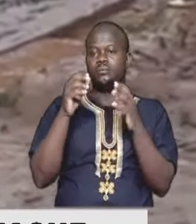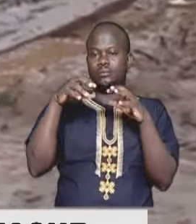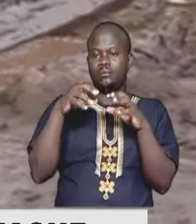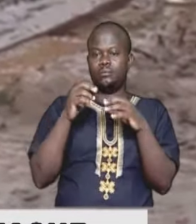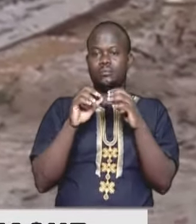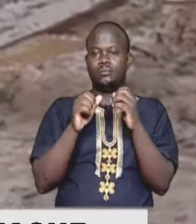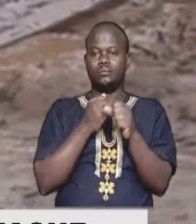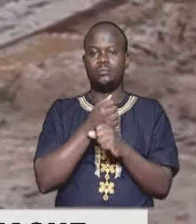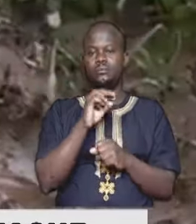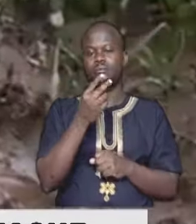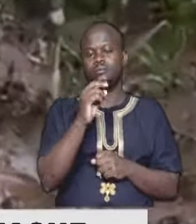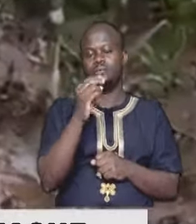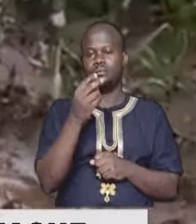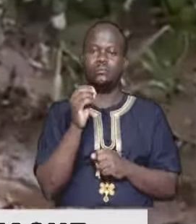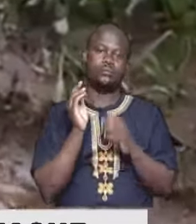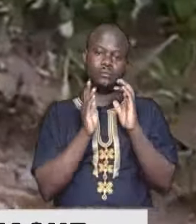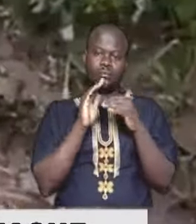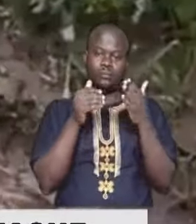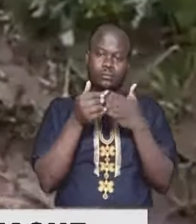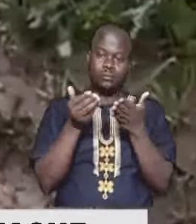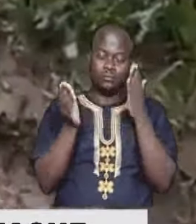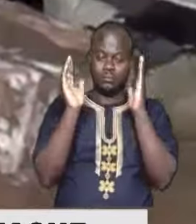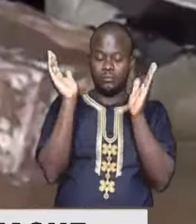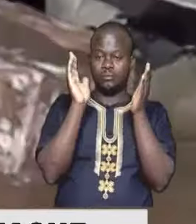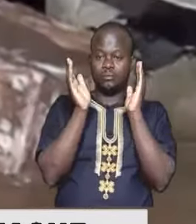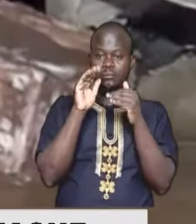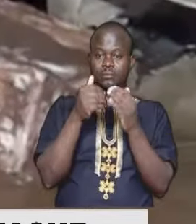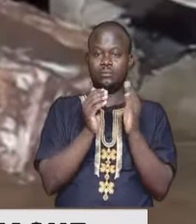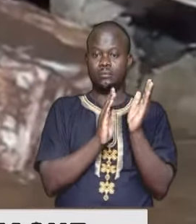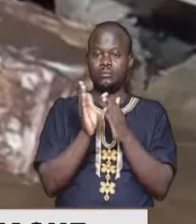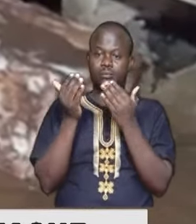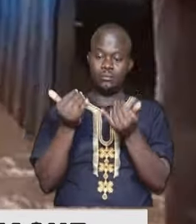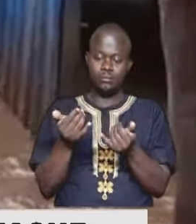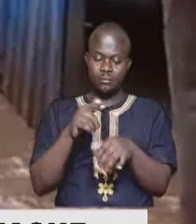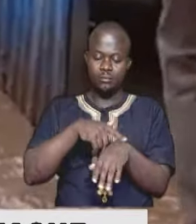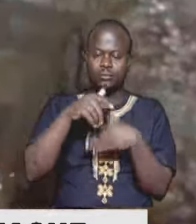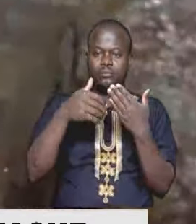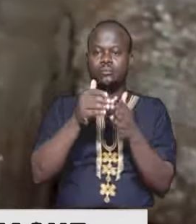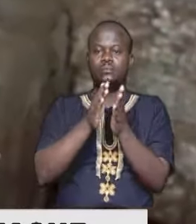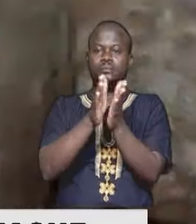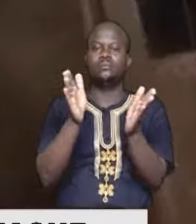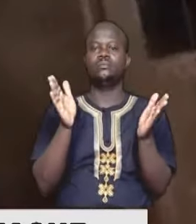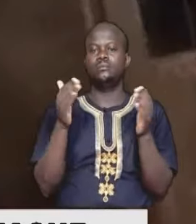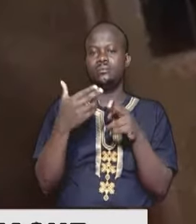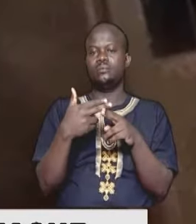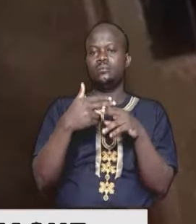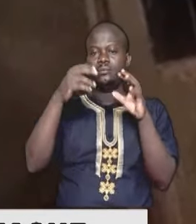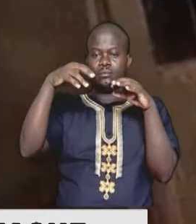muri 2020, aho impuzandengo y'ipimo n'ubundi byiteganyijwe muri uyu muhindo muri rusange bingana